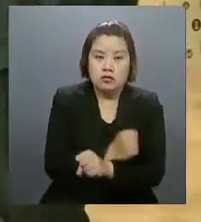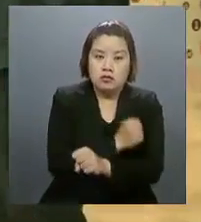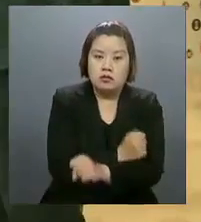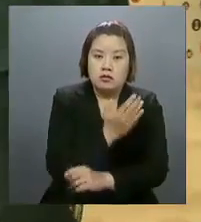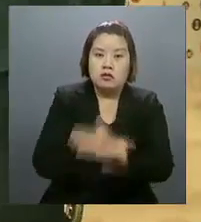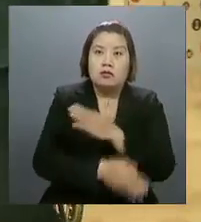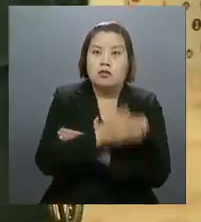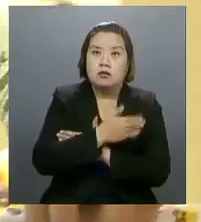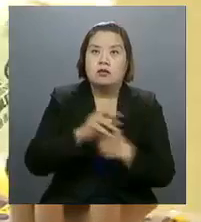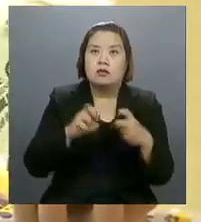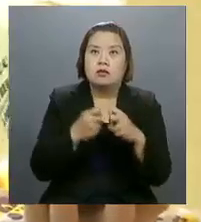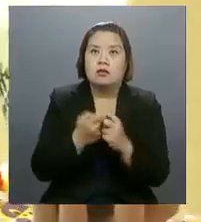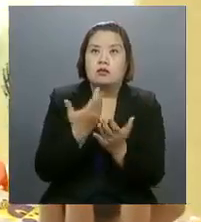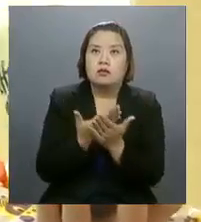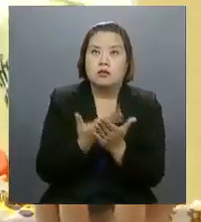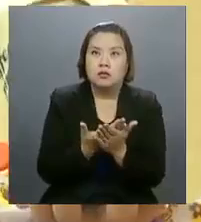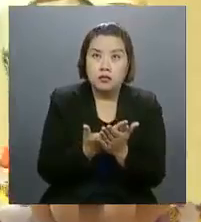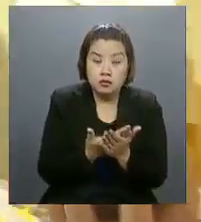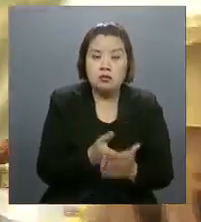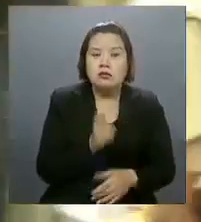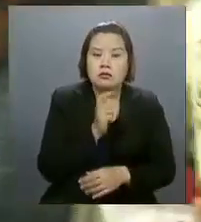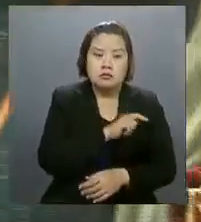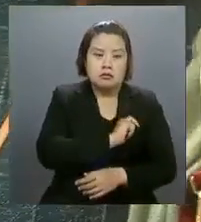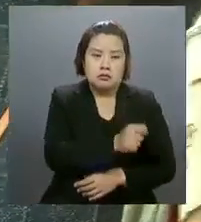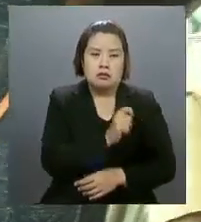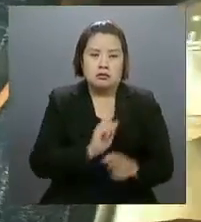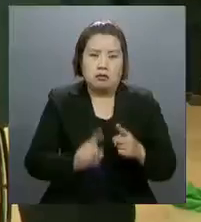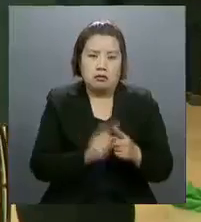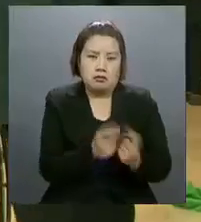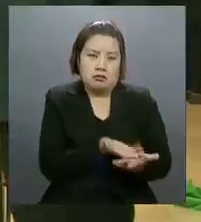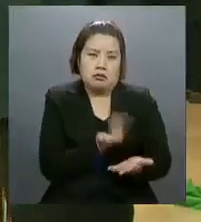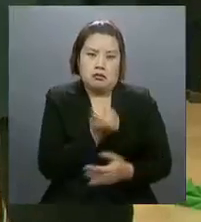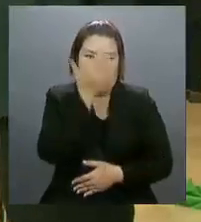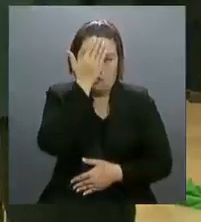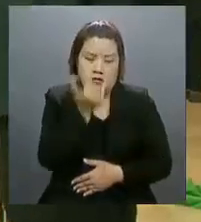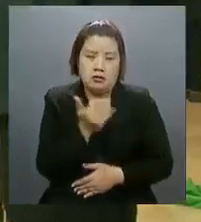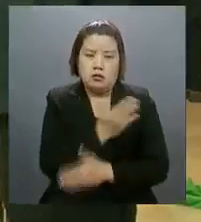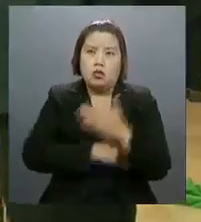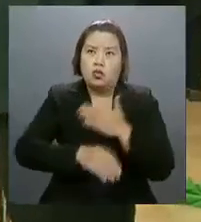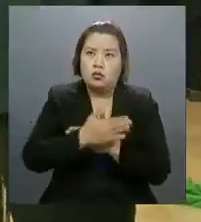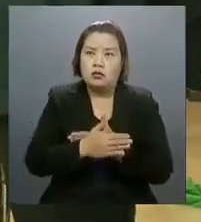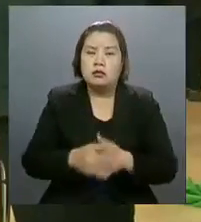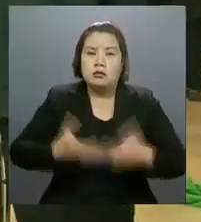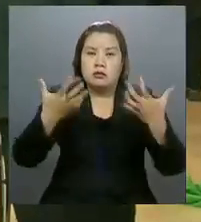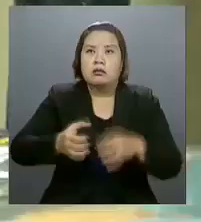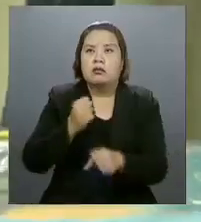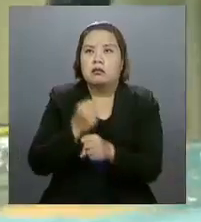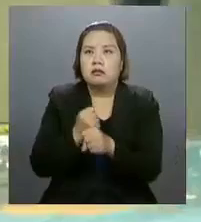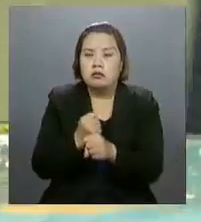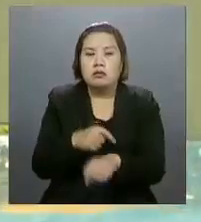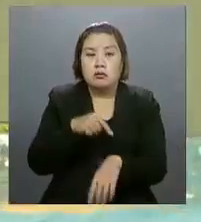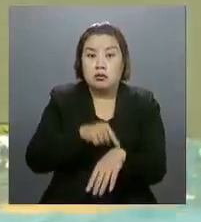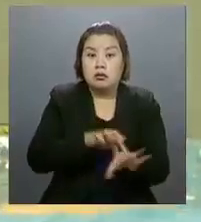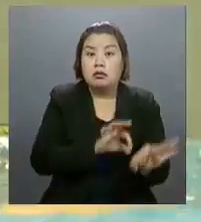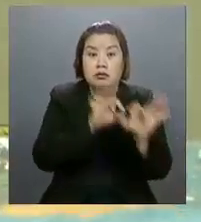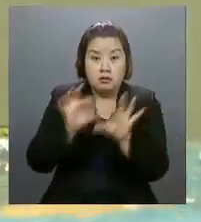ญหาด้านค่าครองชีพที่มากกว่าแรงงานปกติเนื่องจากสภาพร่างกายส่งผลให้เกิดข้อจำกัดในการทำงานร่วมเวลาหรืองาน